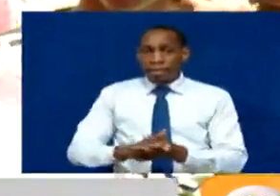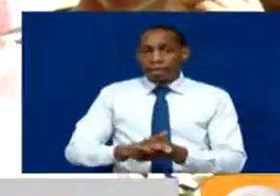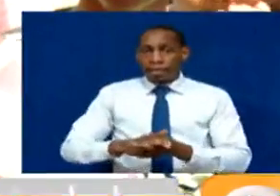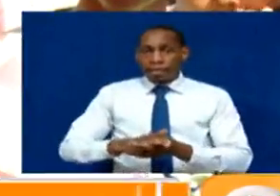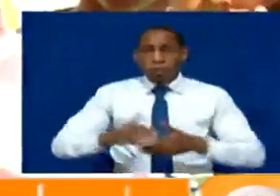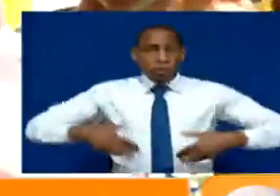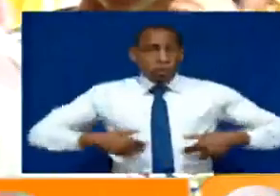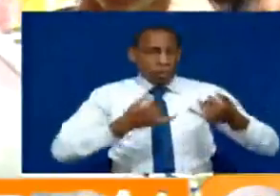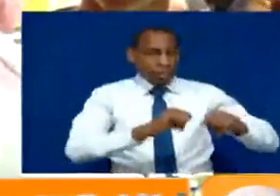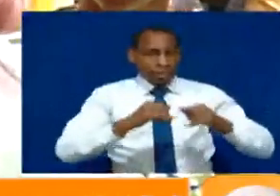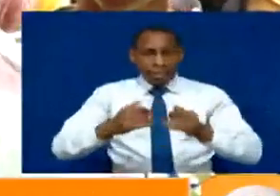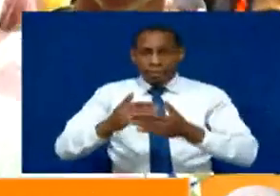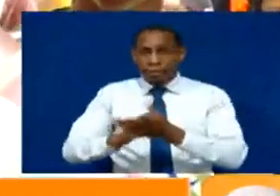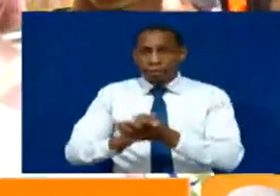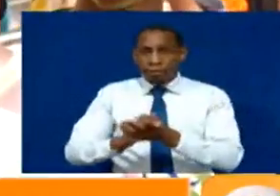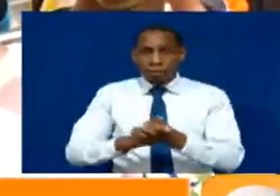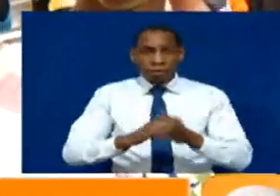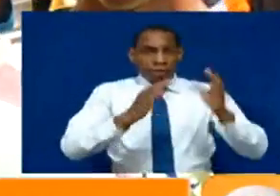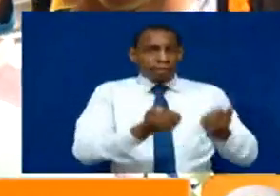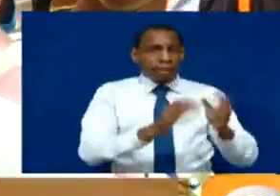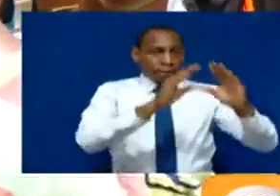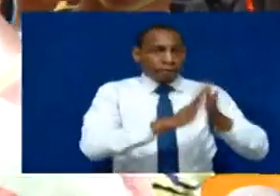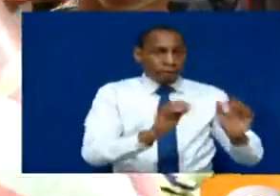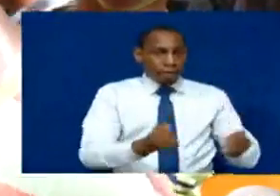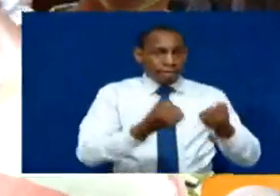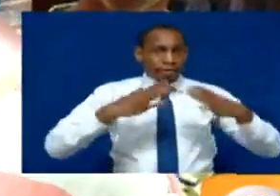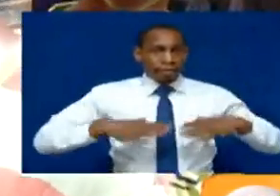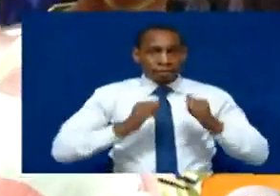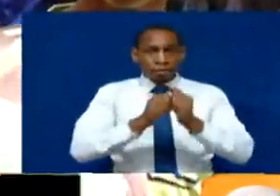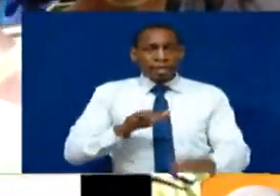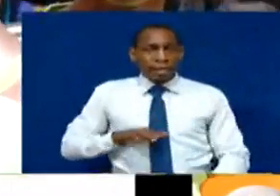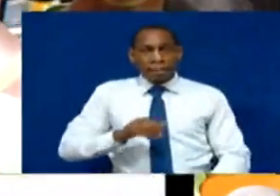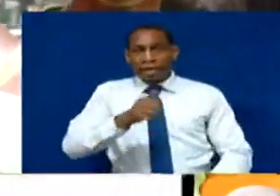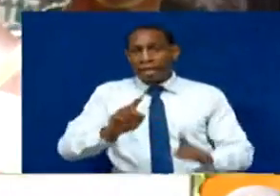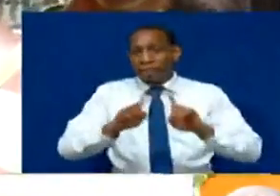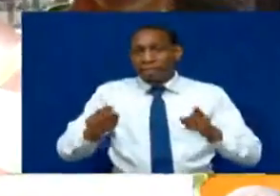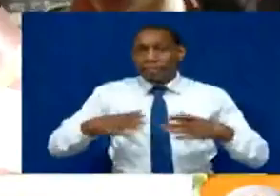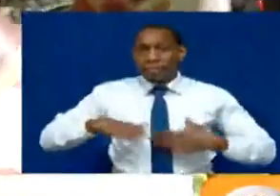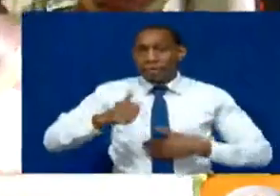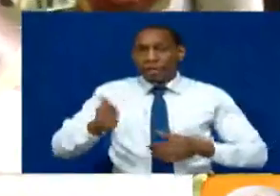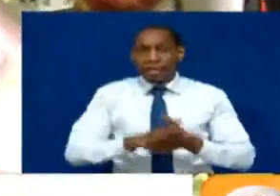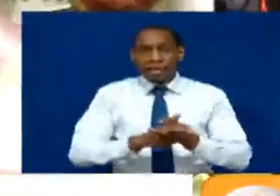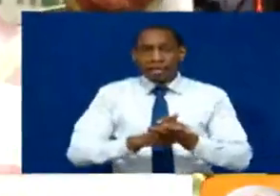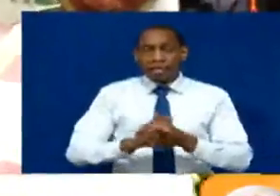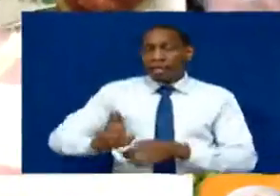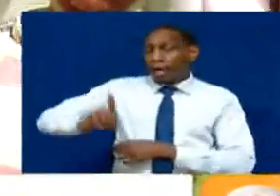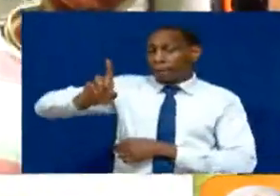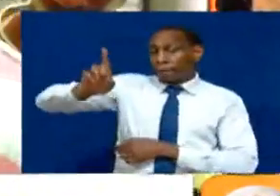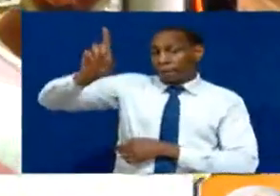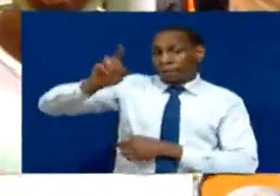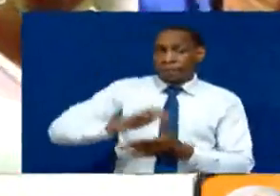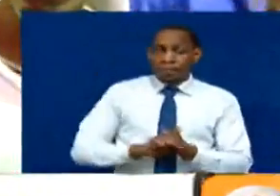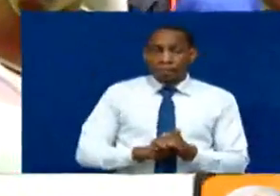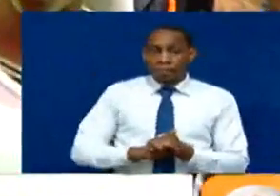kuja, wakajaribu kusaidia watu, tukatoa watu wazima, tukatoa na mamama wengine, lakini hao wengine walikuwa kwa juu kabisa